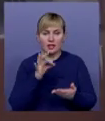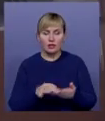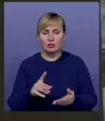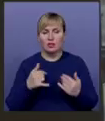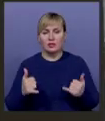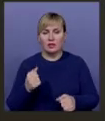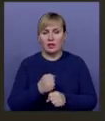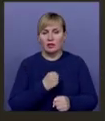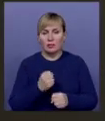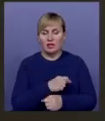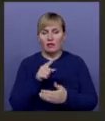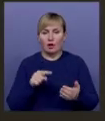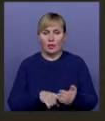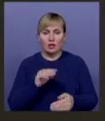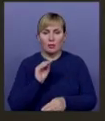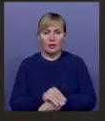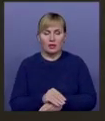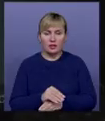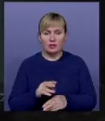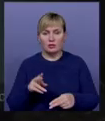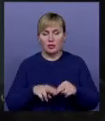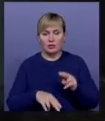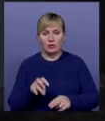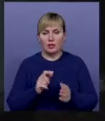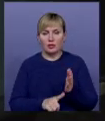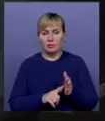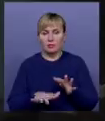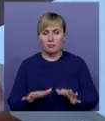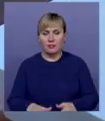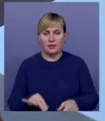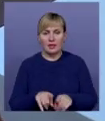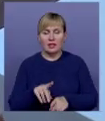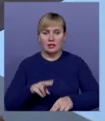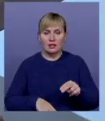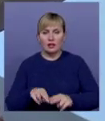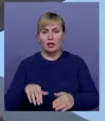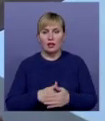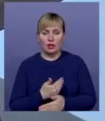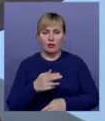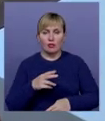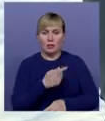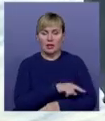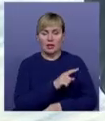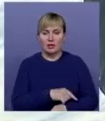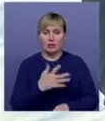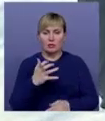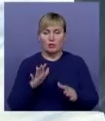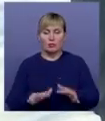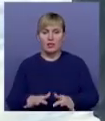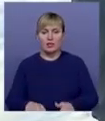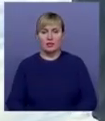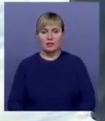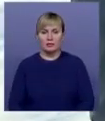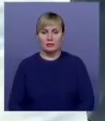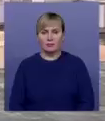что сейчас разрабатывается вопрос дополнительной пристройки на 70 мест а также строительство новой больницы на 500 коек рамена мирза лима